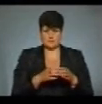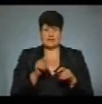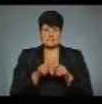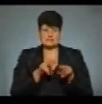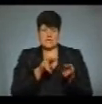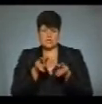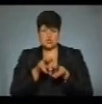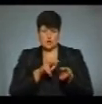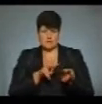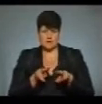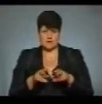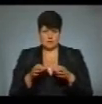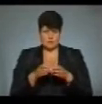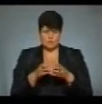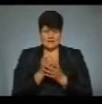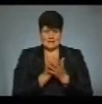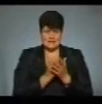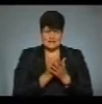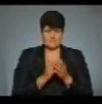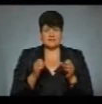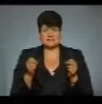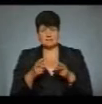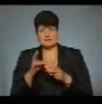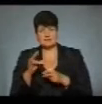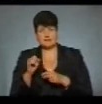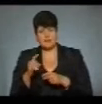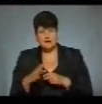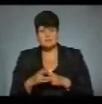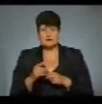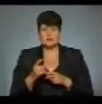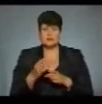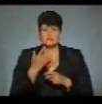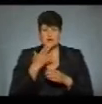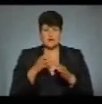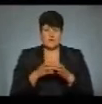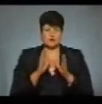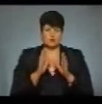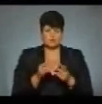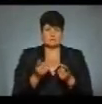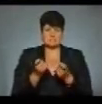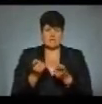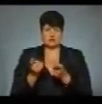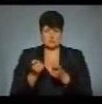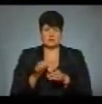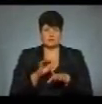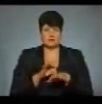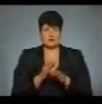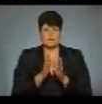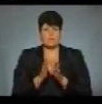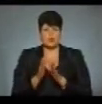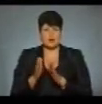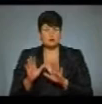слідчо-оперативні групи, групи резерву, спецназу. Національну гвардію ми будемо залучати для наведення порядку у